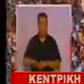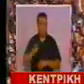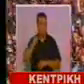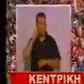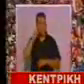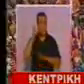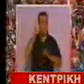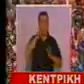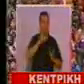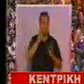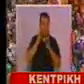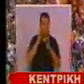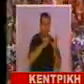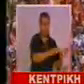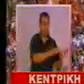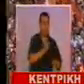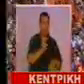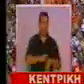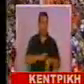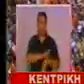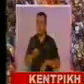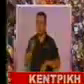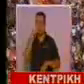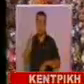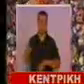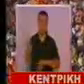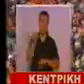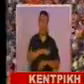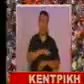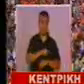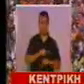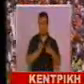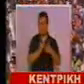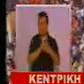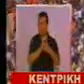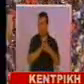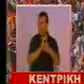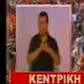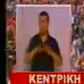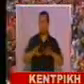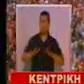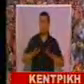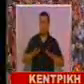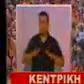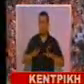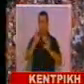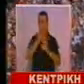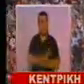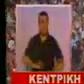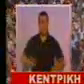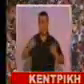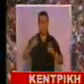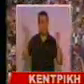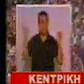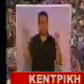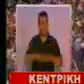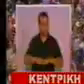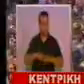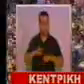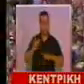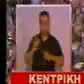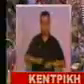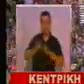αυταπάτες. Πρώτο ενδεχόμενο: να δρομολογηθούν και τελικά να συμφωνηθούν υπερεξουσίες